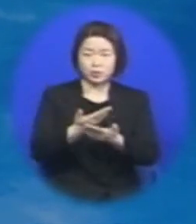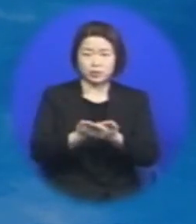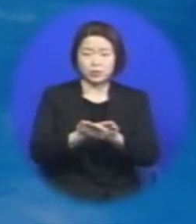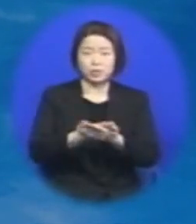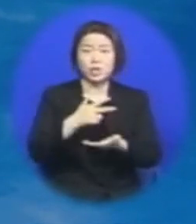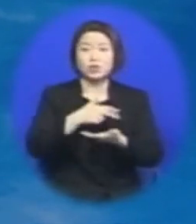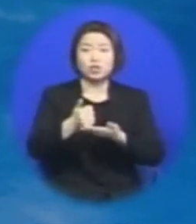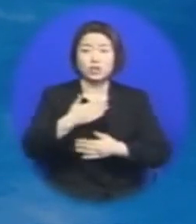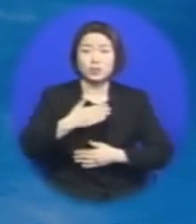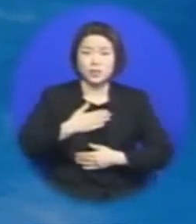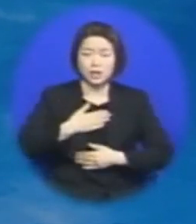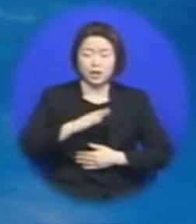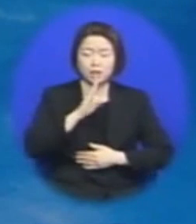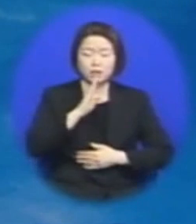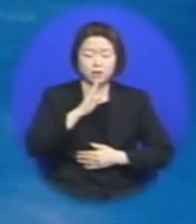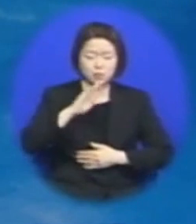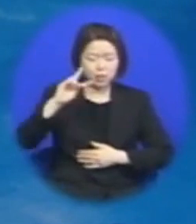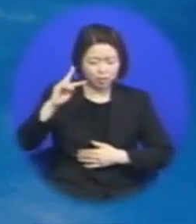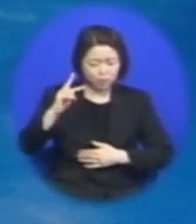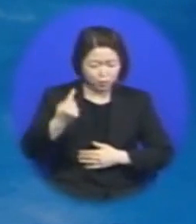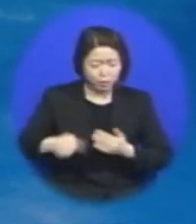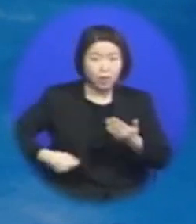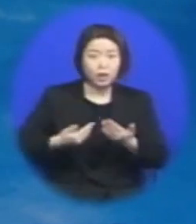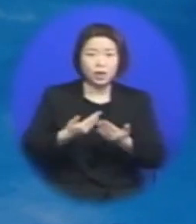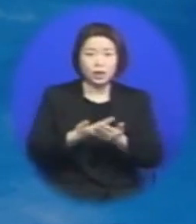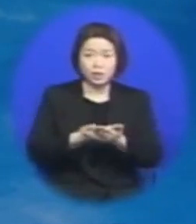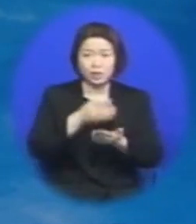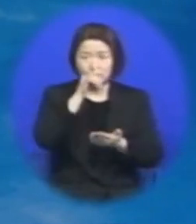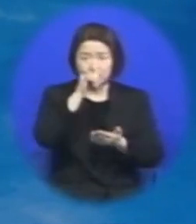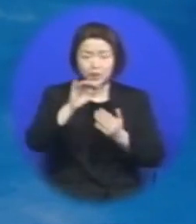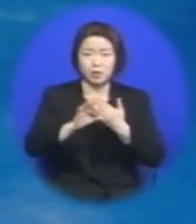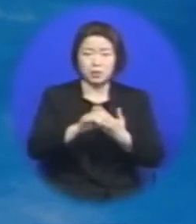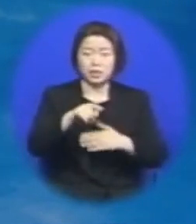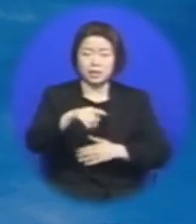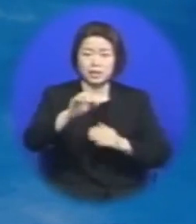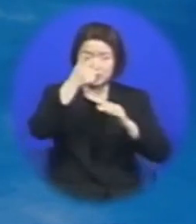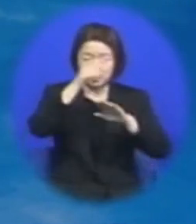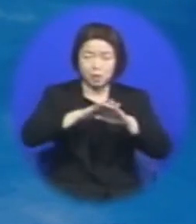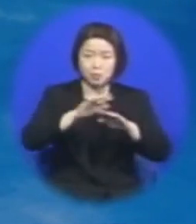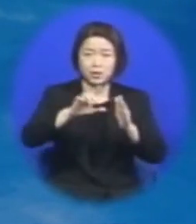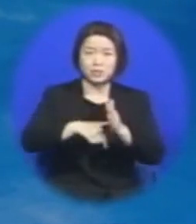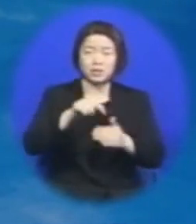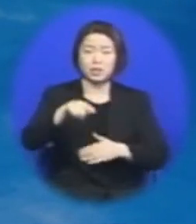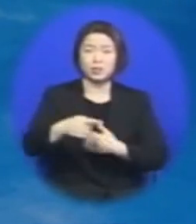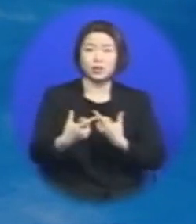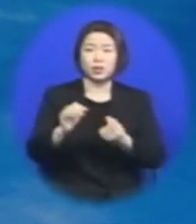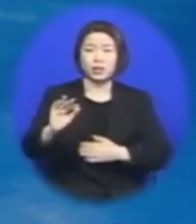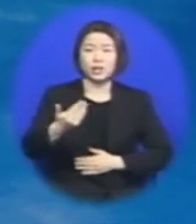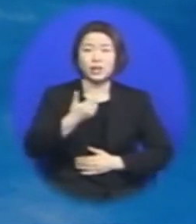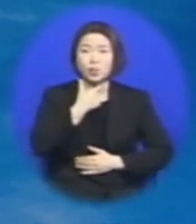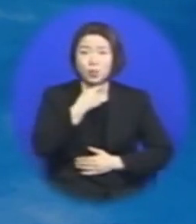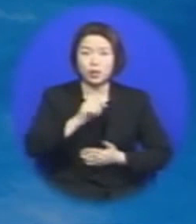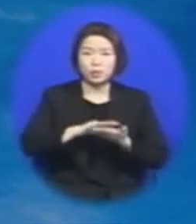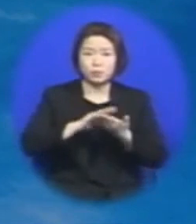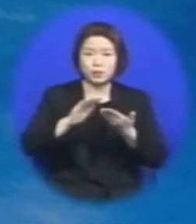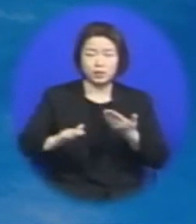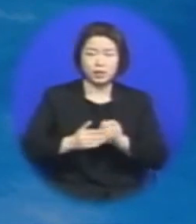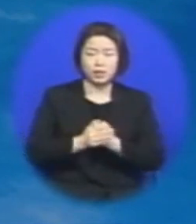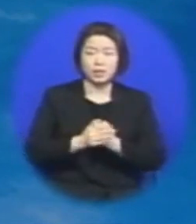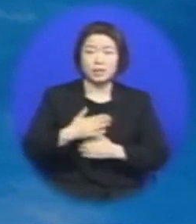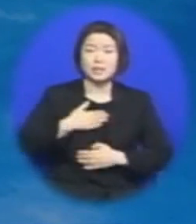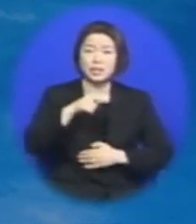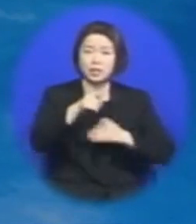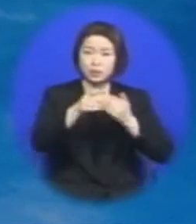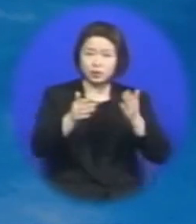주님 제가 정말 돌이켜야 할 것이 있다면 주님 오늘이 예배 시간에 그렇게 되기를 원합니다 제가